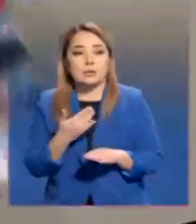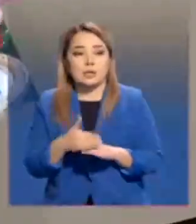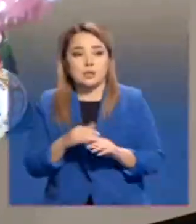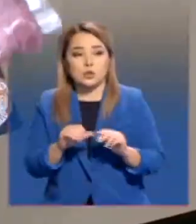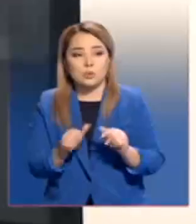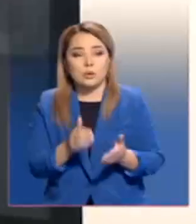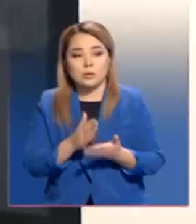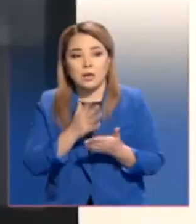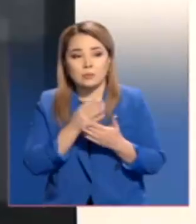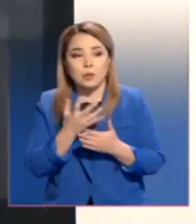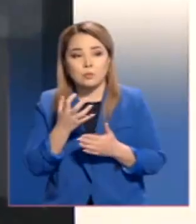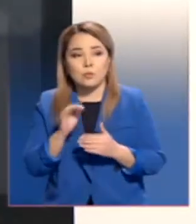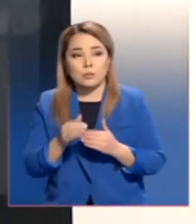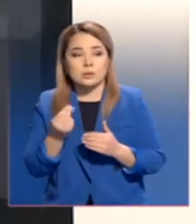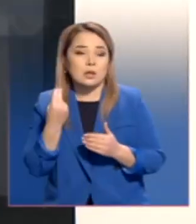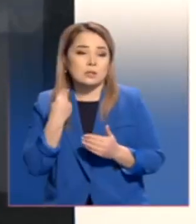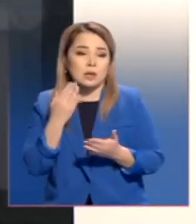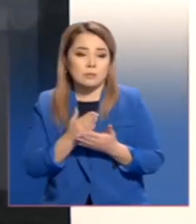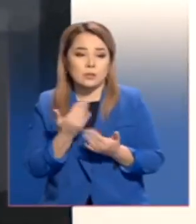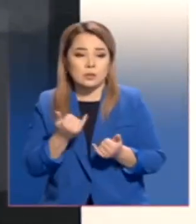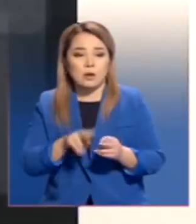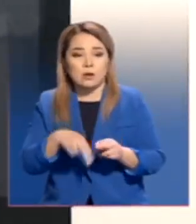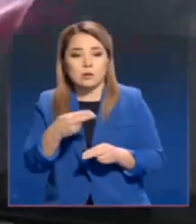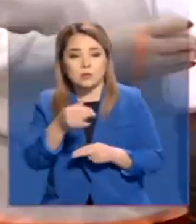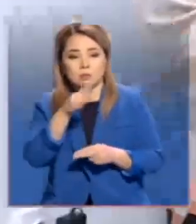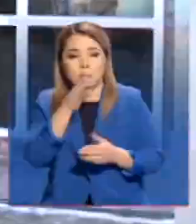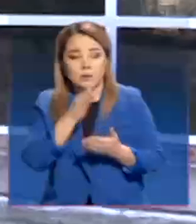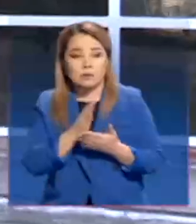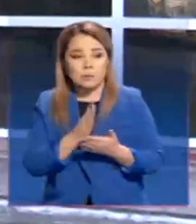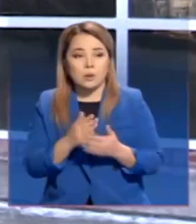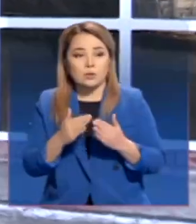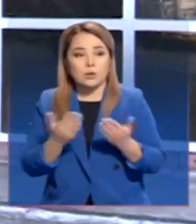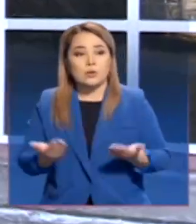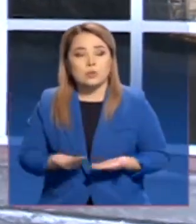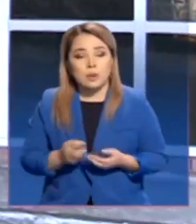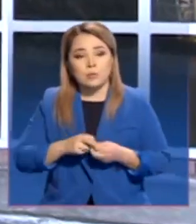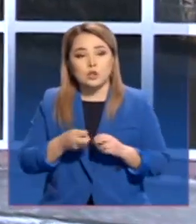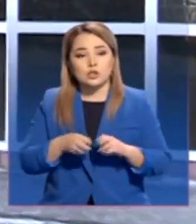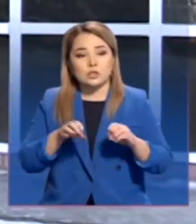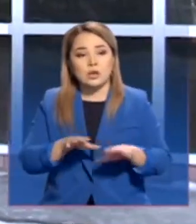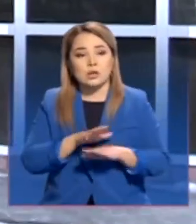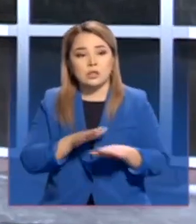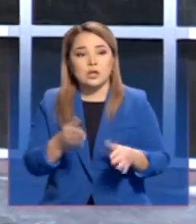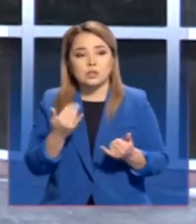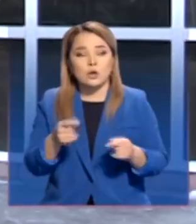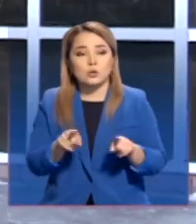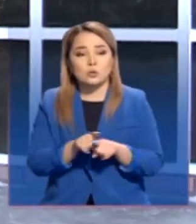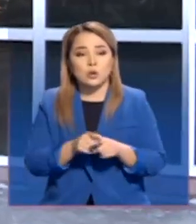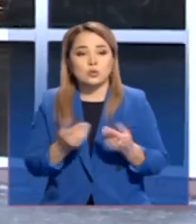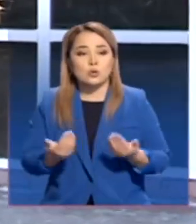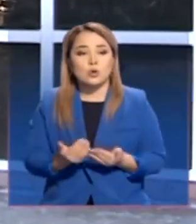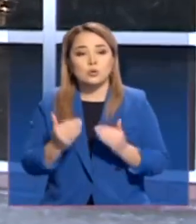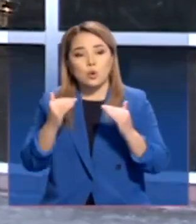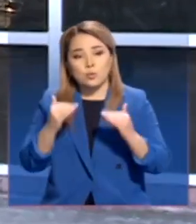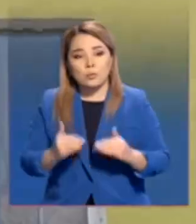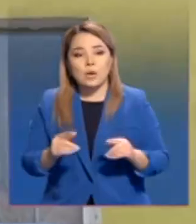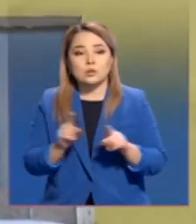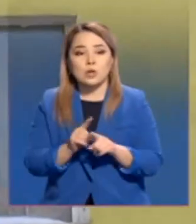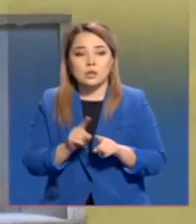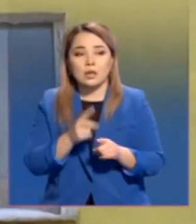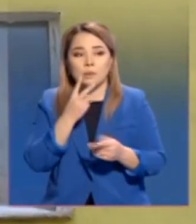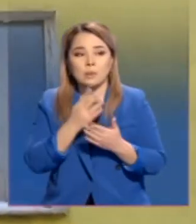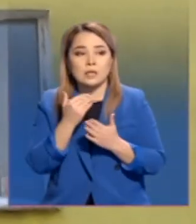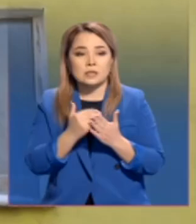ұйымдарына 500 мың теңгедей берешегі бар. Қайтаруға мұршасы жоғын айтады. Баспана мәселесі де шешілмеген. Шырын сияқты тұрмысы төмен азаматтар саны